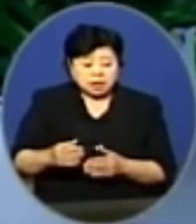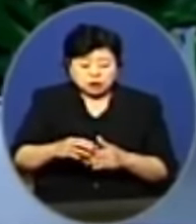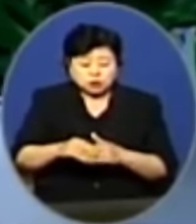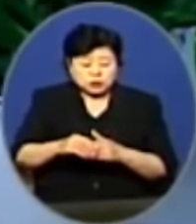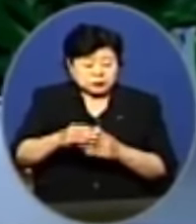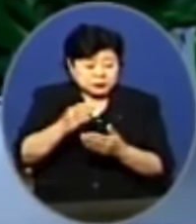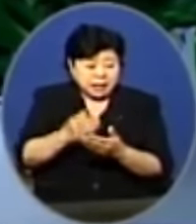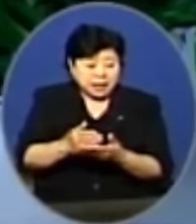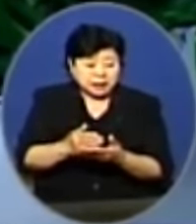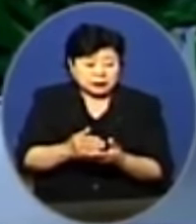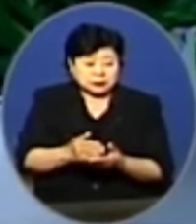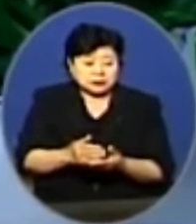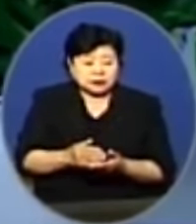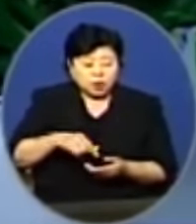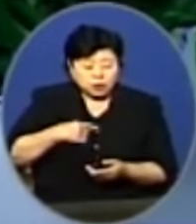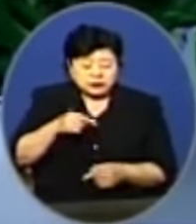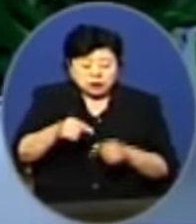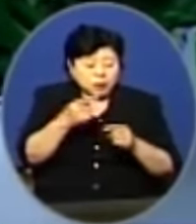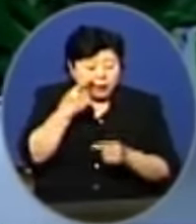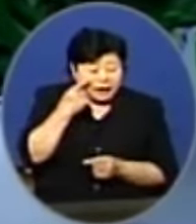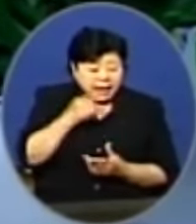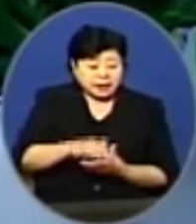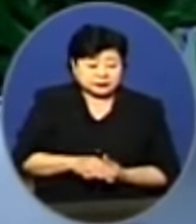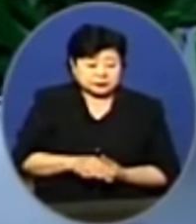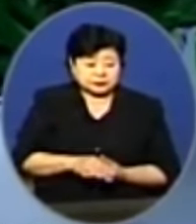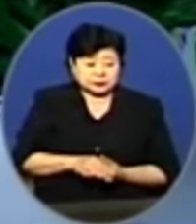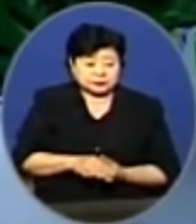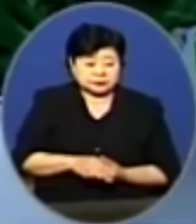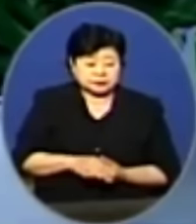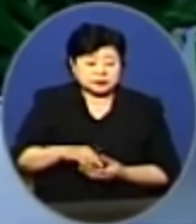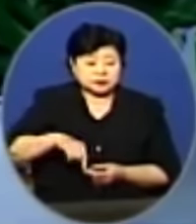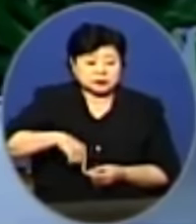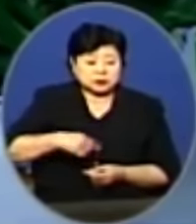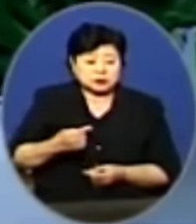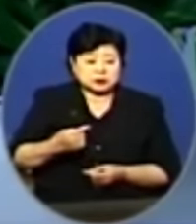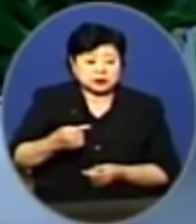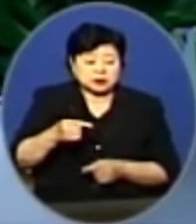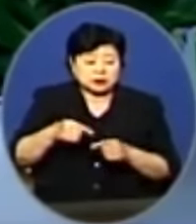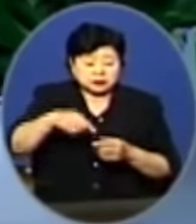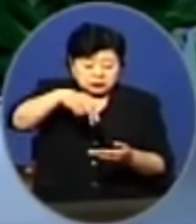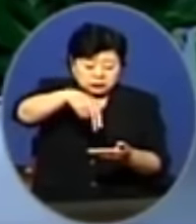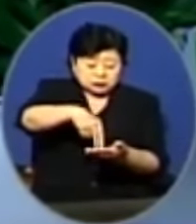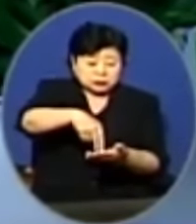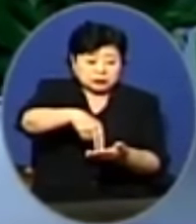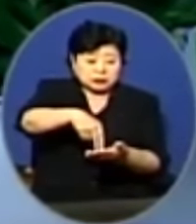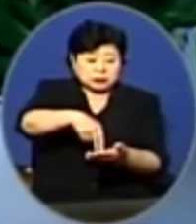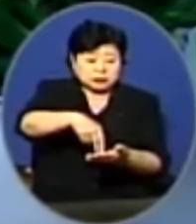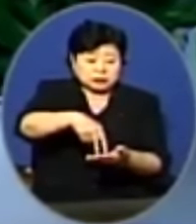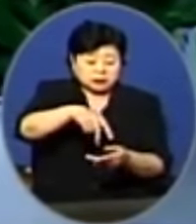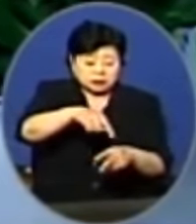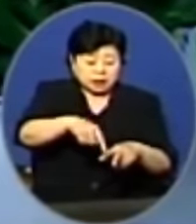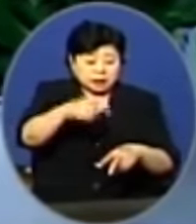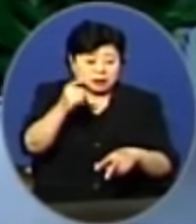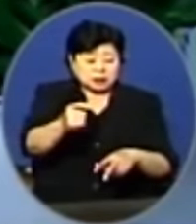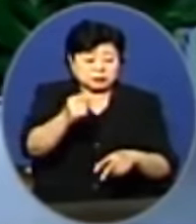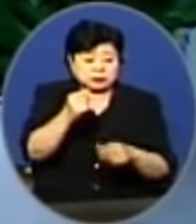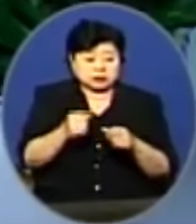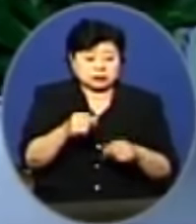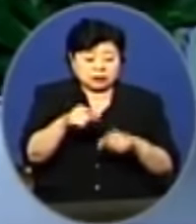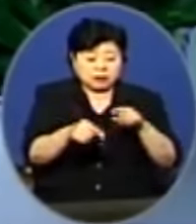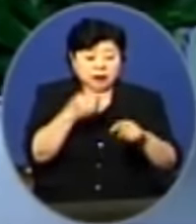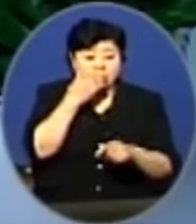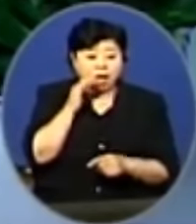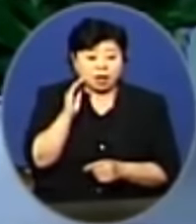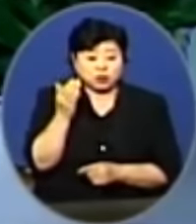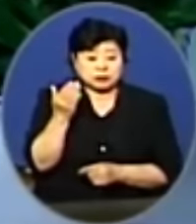마라, 내가 내 혼자서 걸어볼 테니까. 그래 일어서니까 아 일어서지고 다리에 힘이 생겨서 걸어보니 그냥